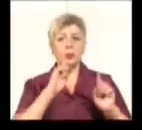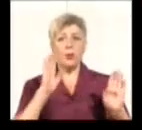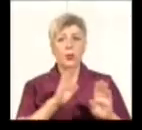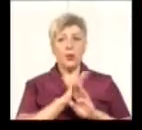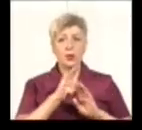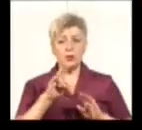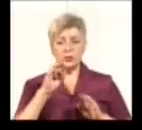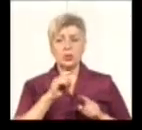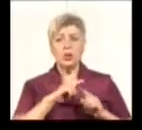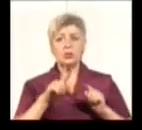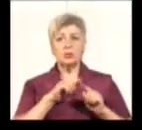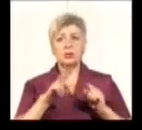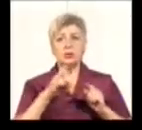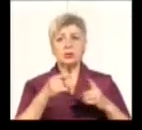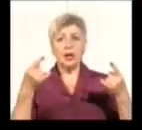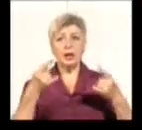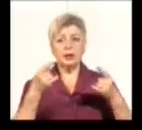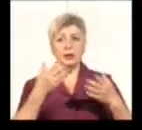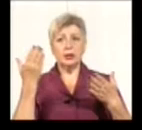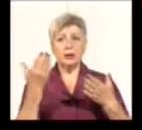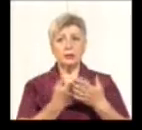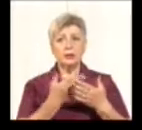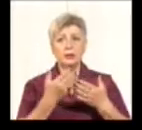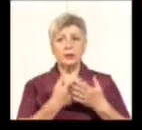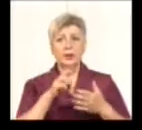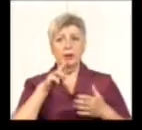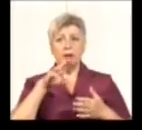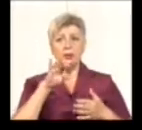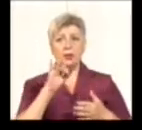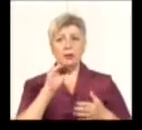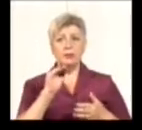Скоро на екранах фільм «Міф».